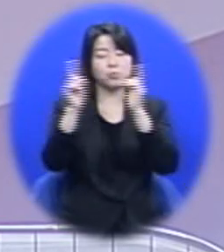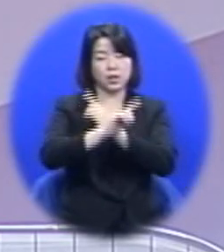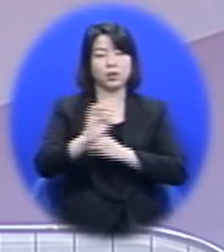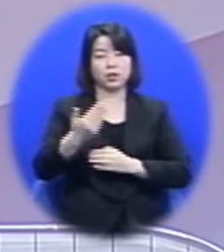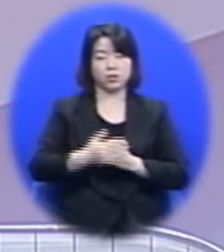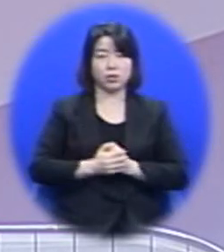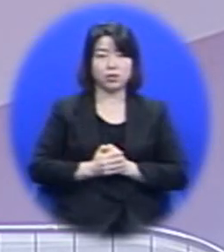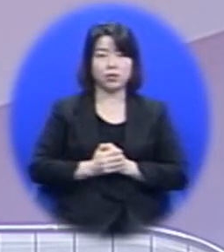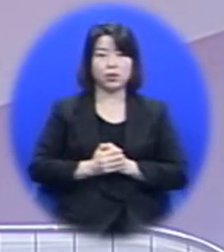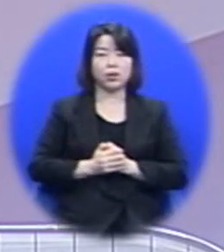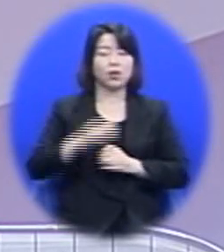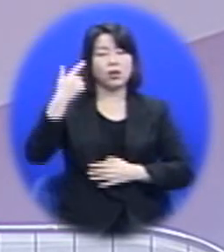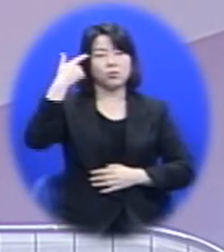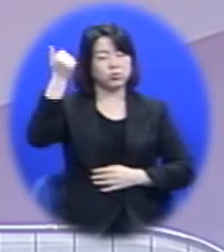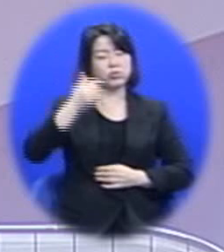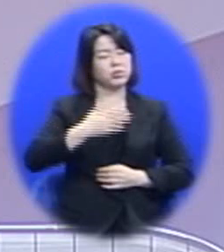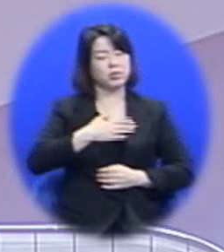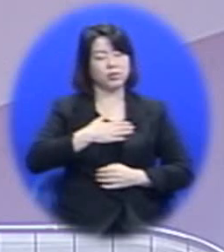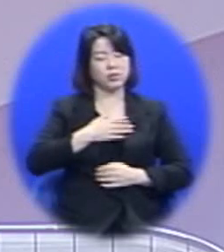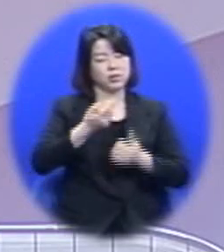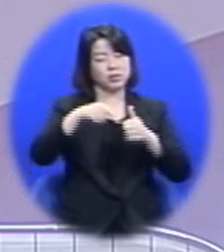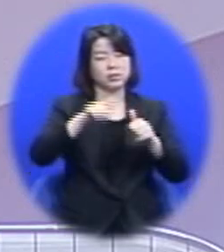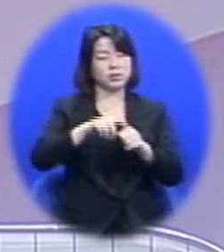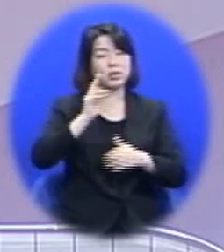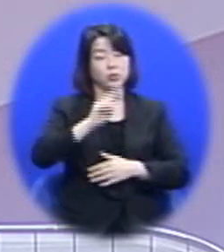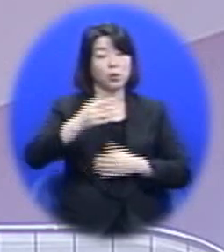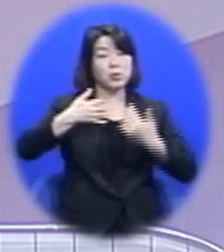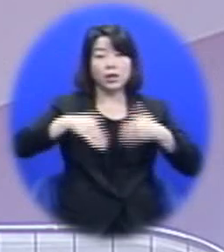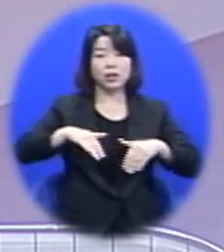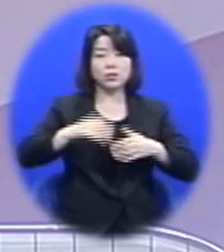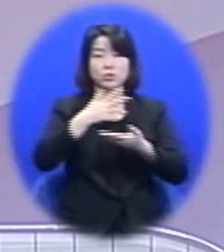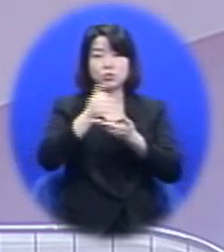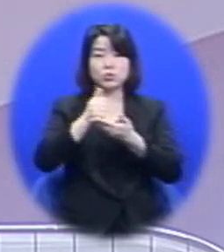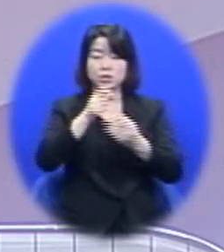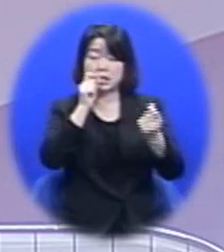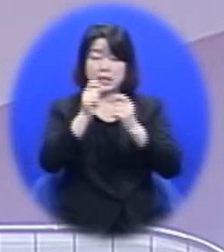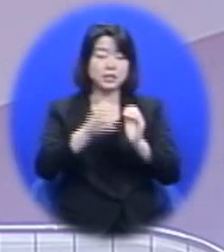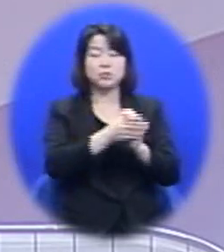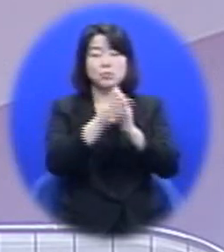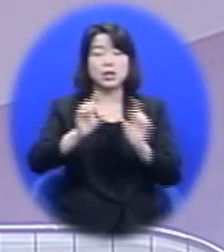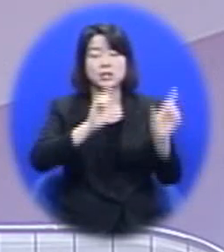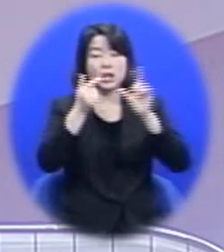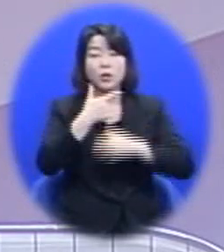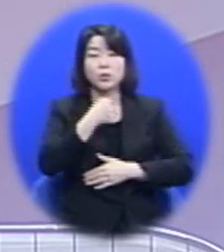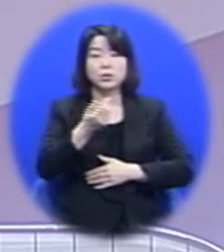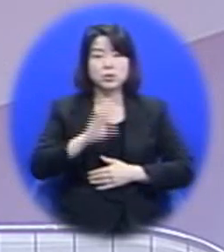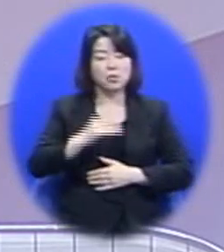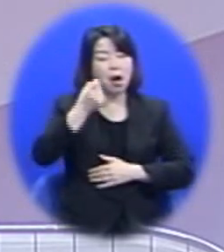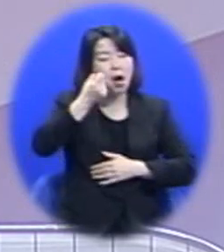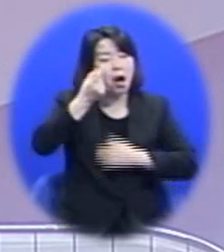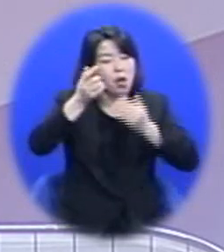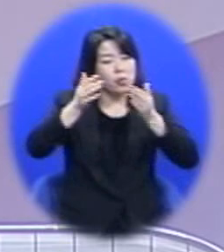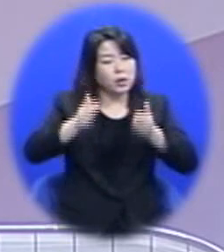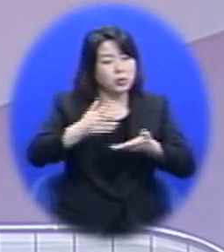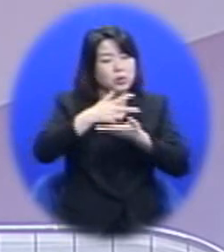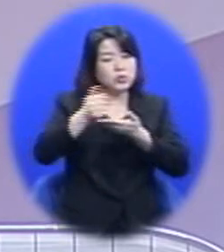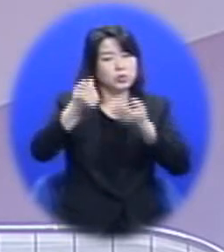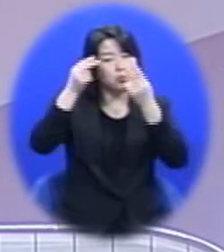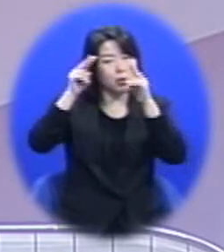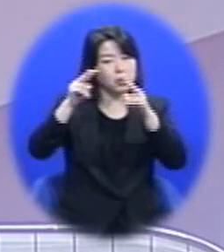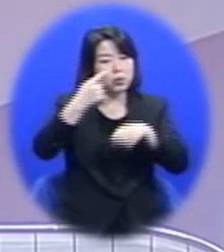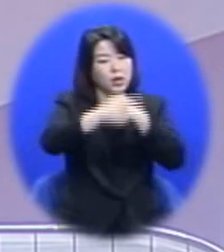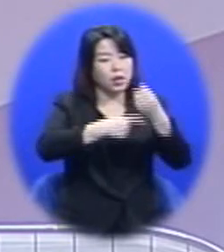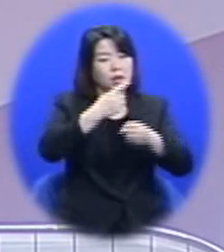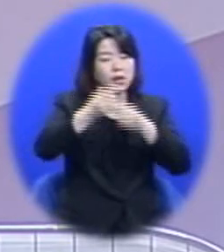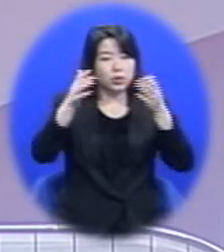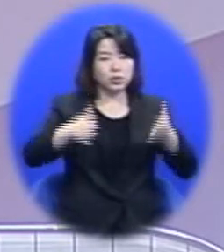아유, 목사님, 저는 의지가 너무 약해서 주님과 그렇게 친밀하게 살고 싶지만 한 달 동안 주님을 바라보고 1년 동안